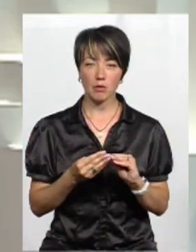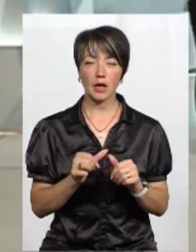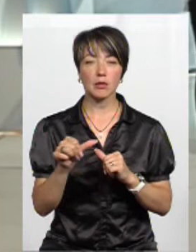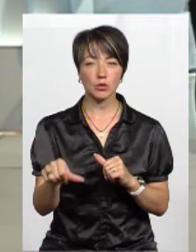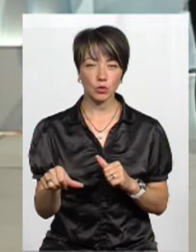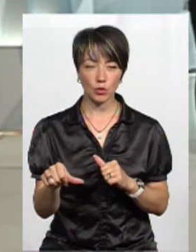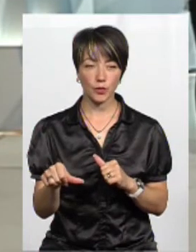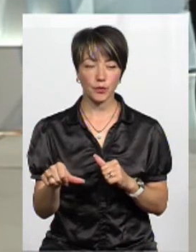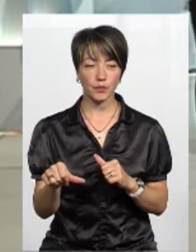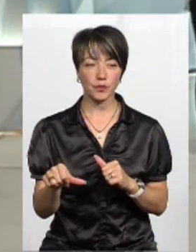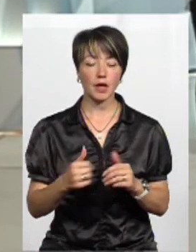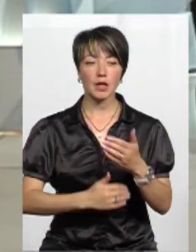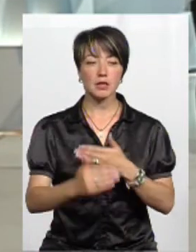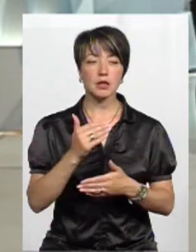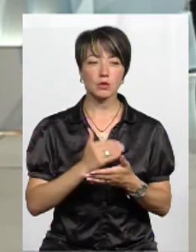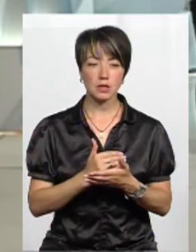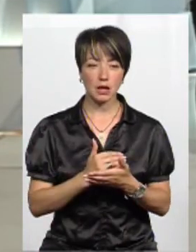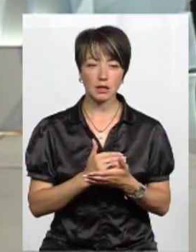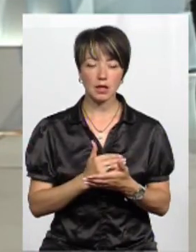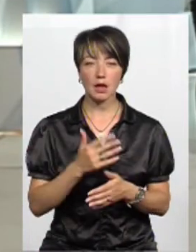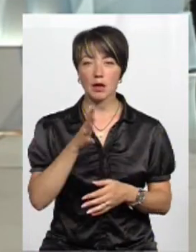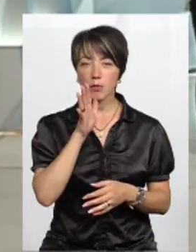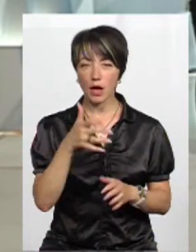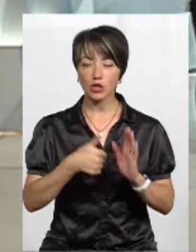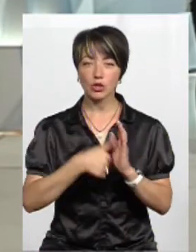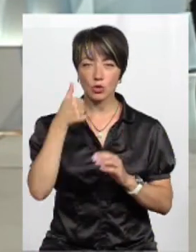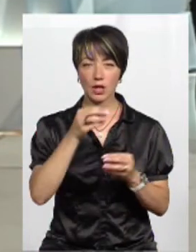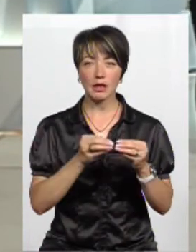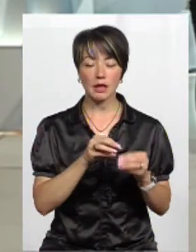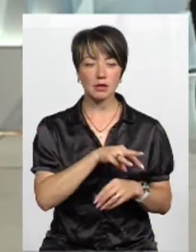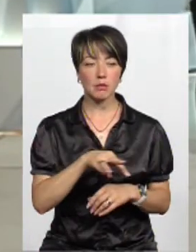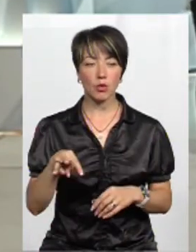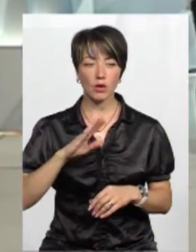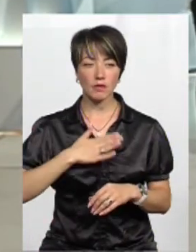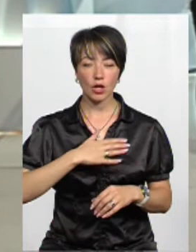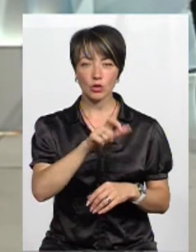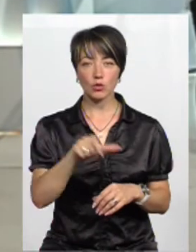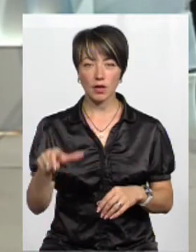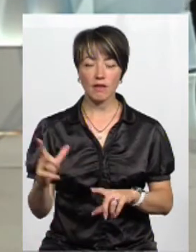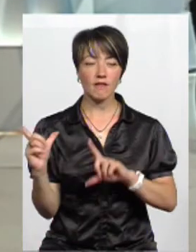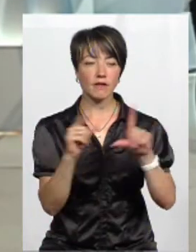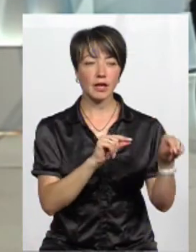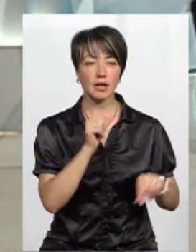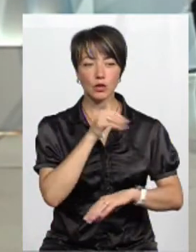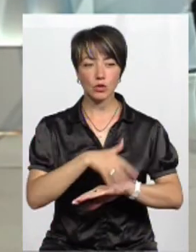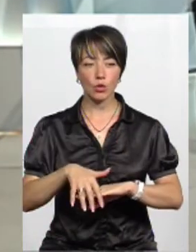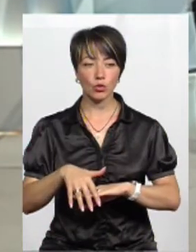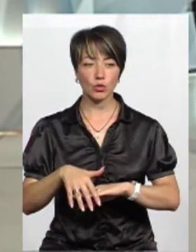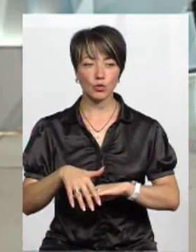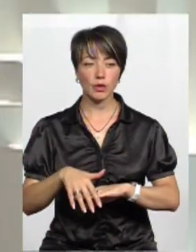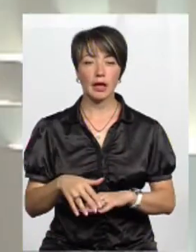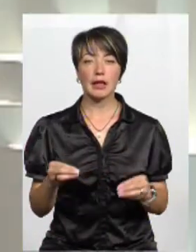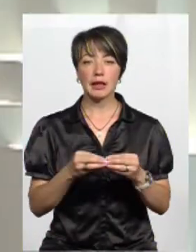Крім того, за останні 5-6 років 10 мільйонів наших людей, українців, виїхало за